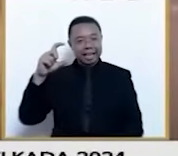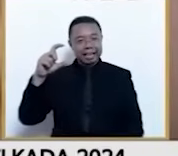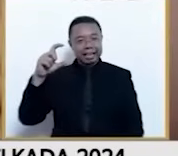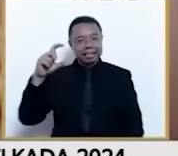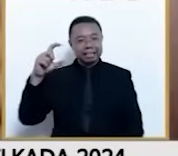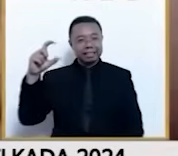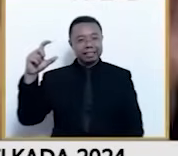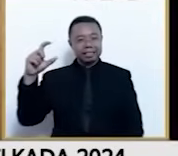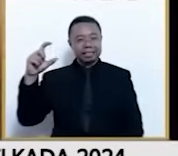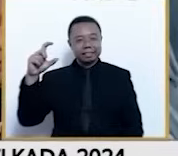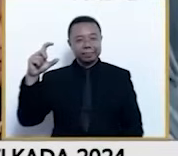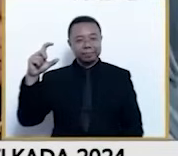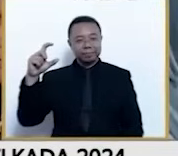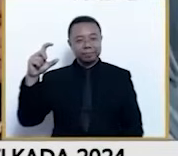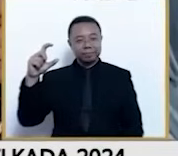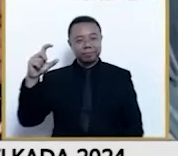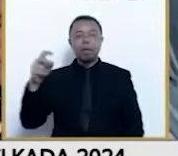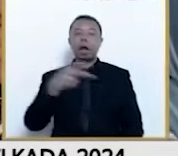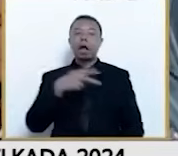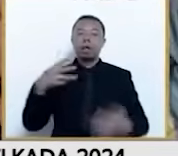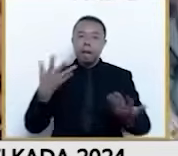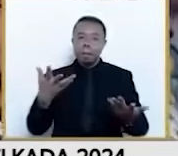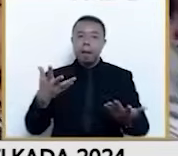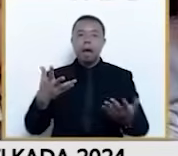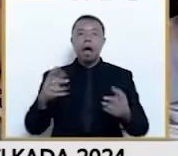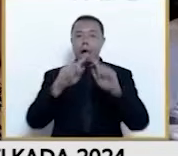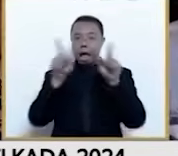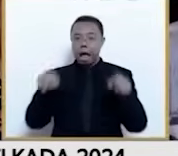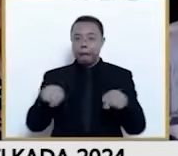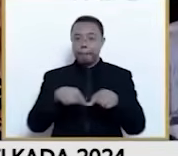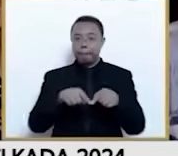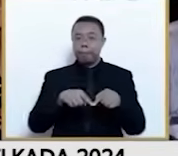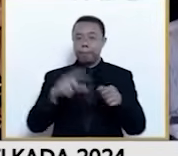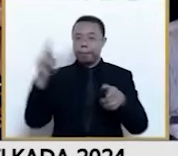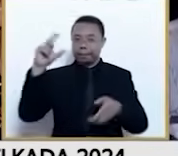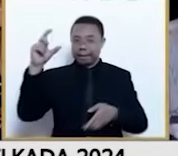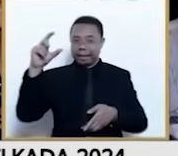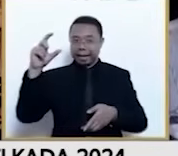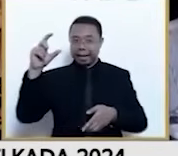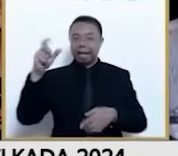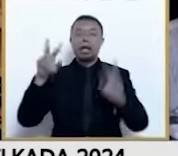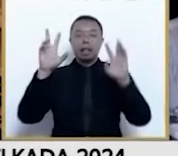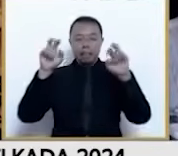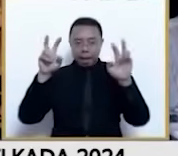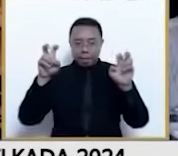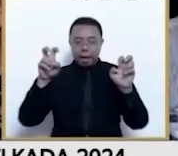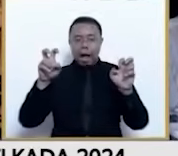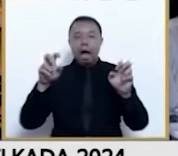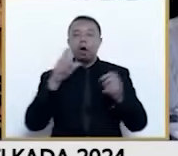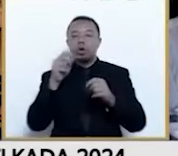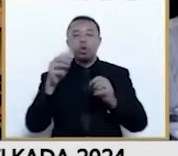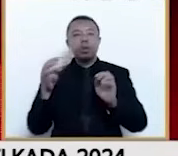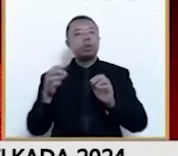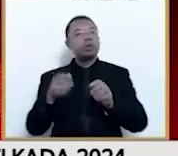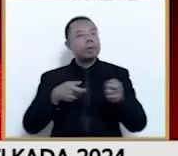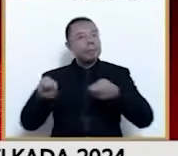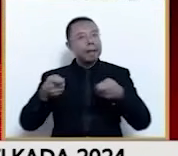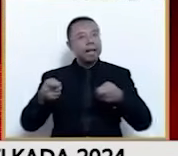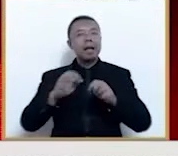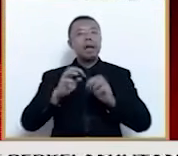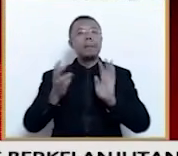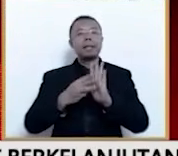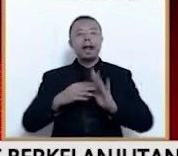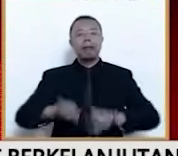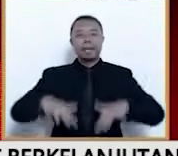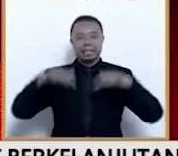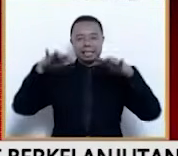Baik, itu adalah huruf C, artinya adalah amplop C untuk subtema penanganan banjir. Saya